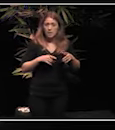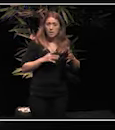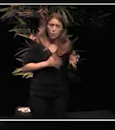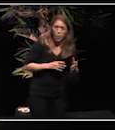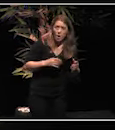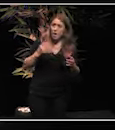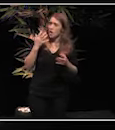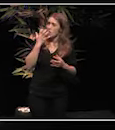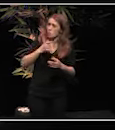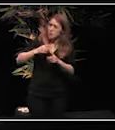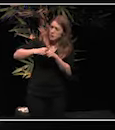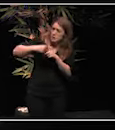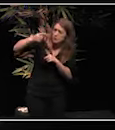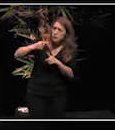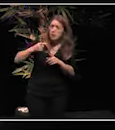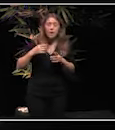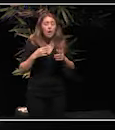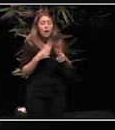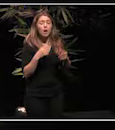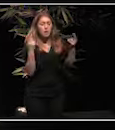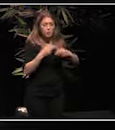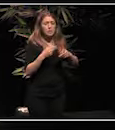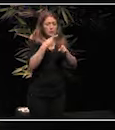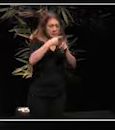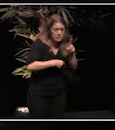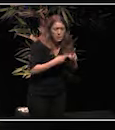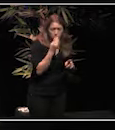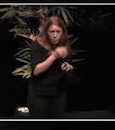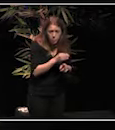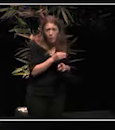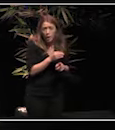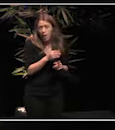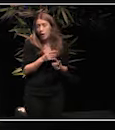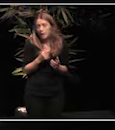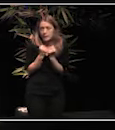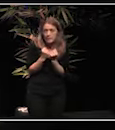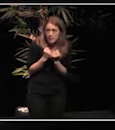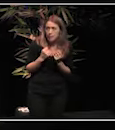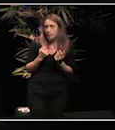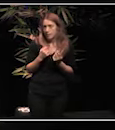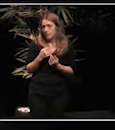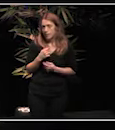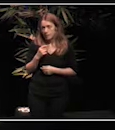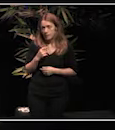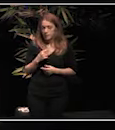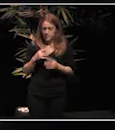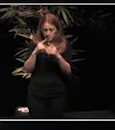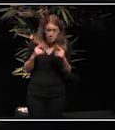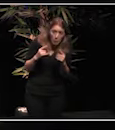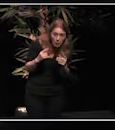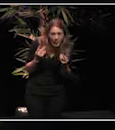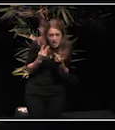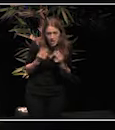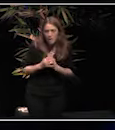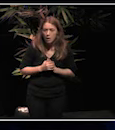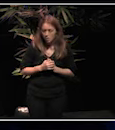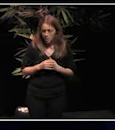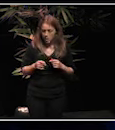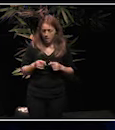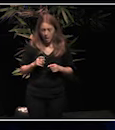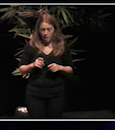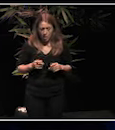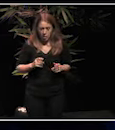aussi à supporter le froid la nuit, parce que du coup, on n'a pas forcément très chaud, quoi. Mais en se préparant pour cette épreuve